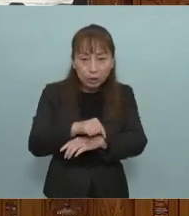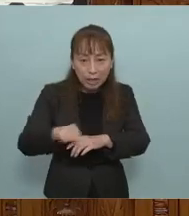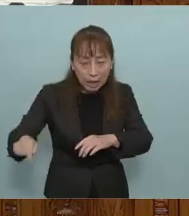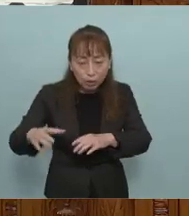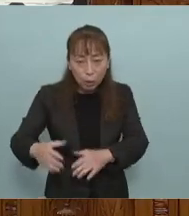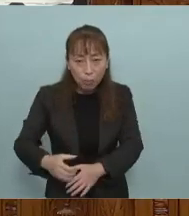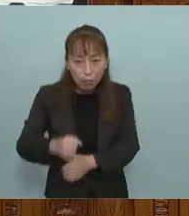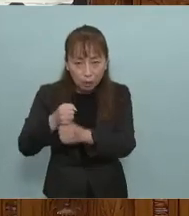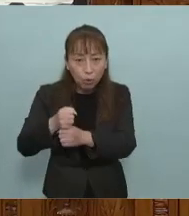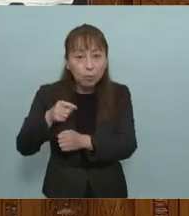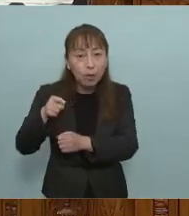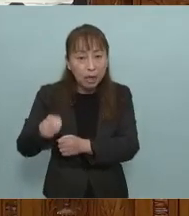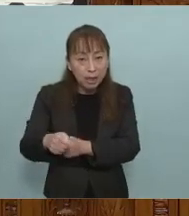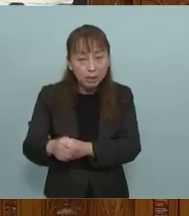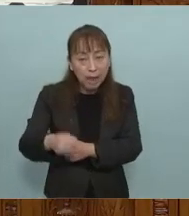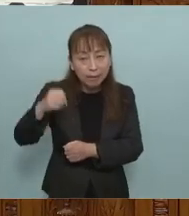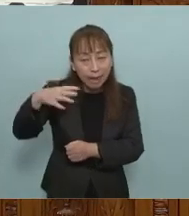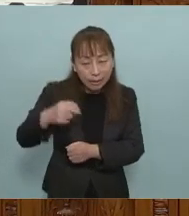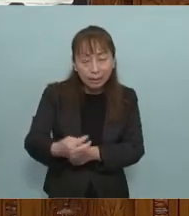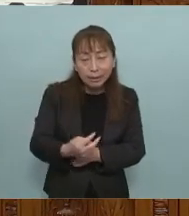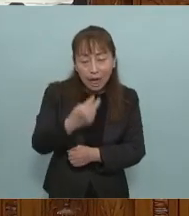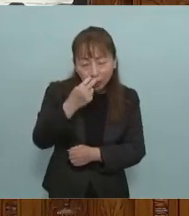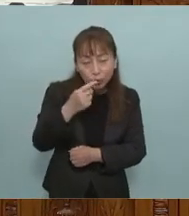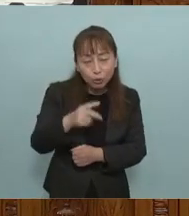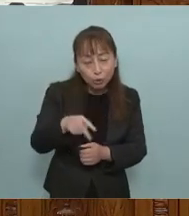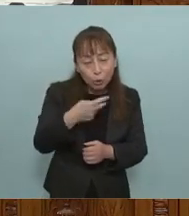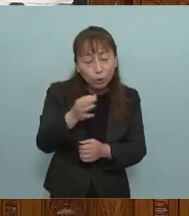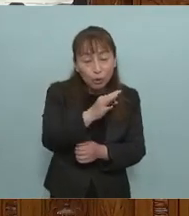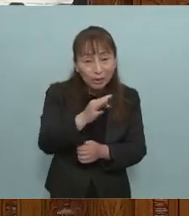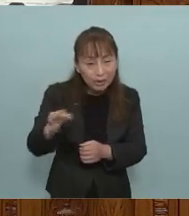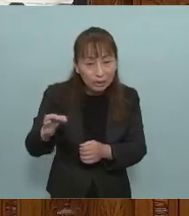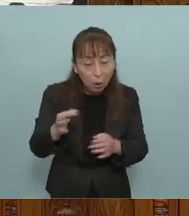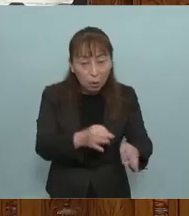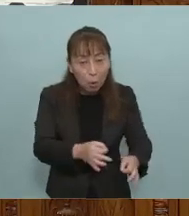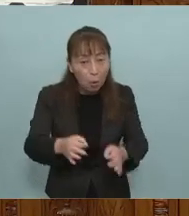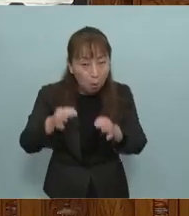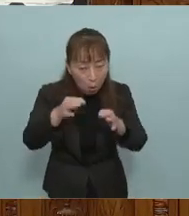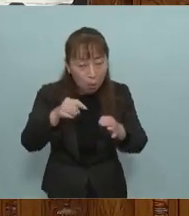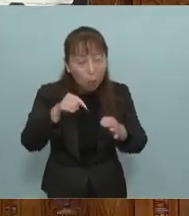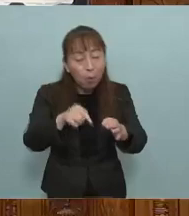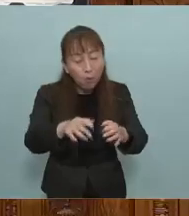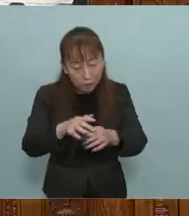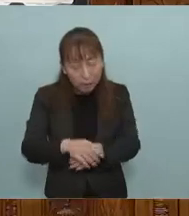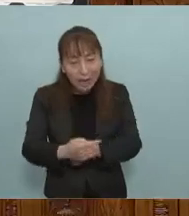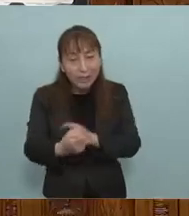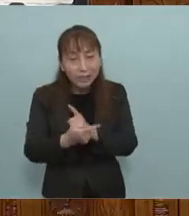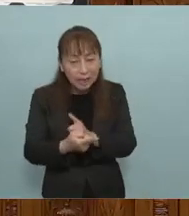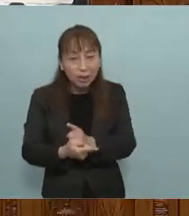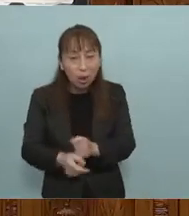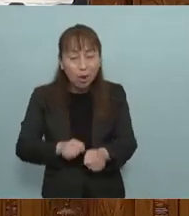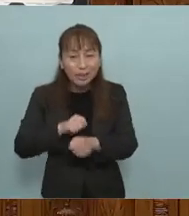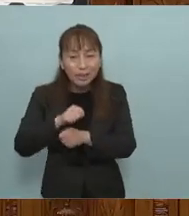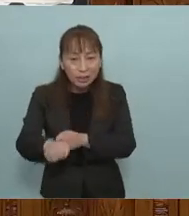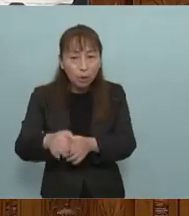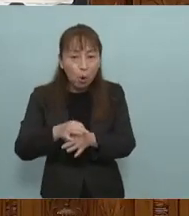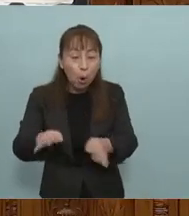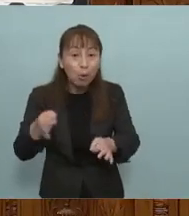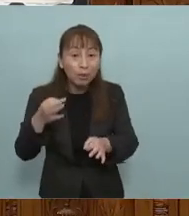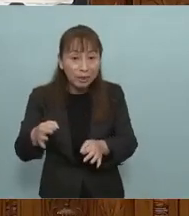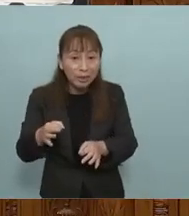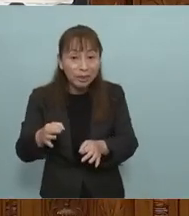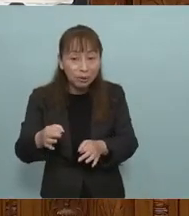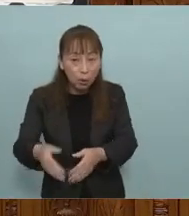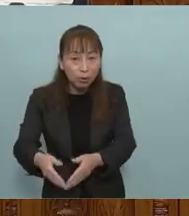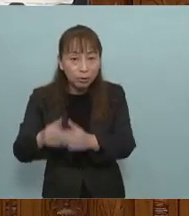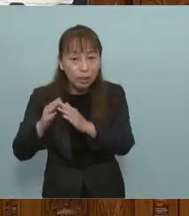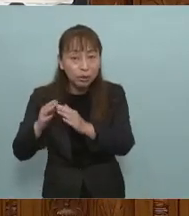ガス・食料品等価格高騰重点支援地方交付金の創設や、特に家計への